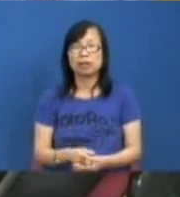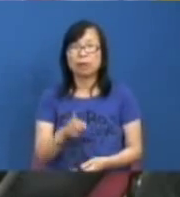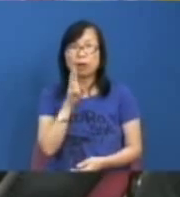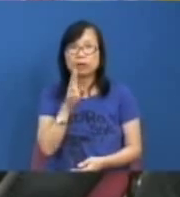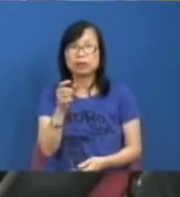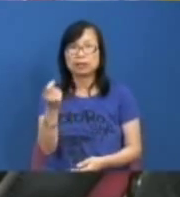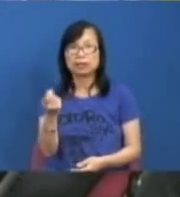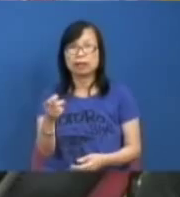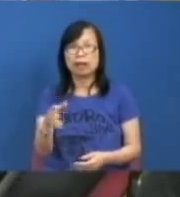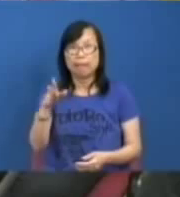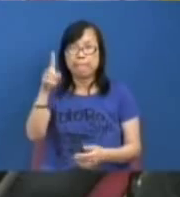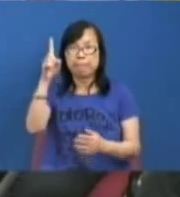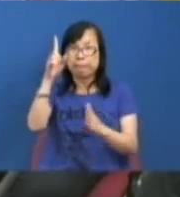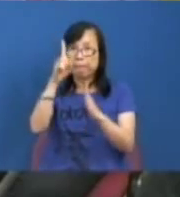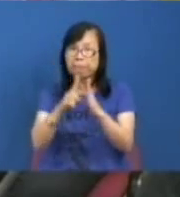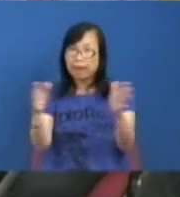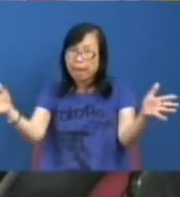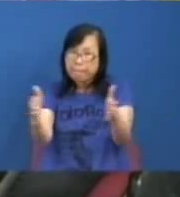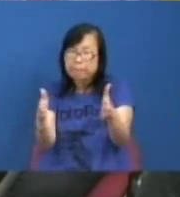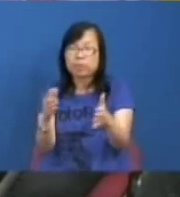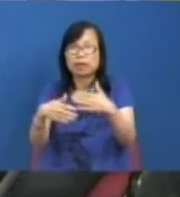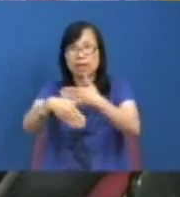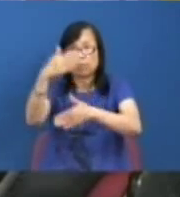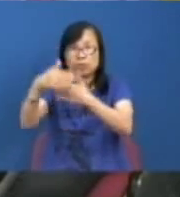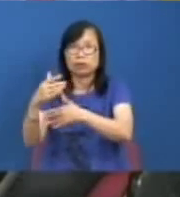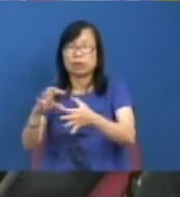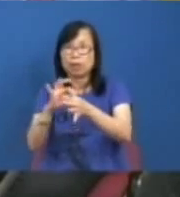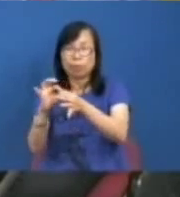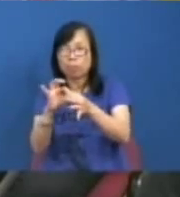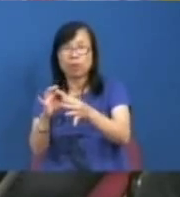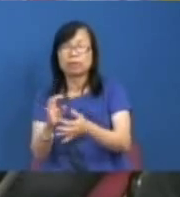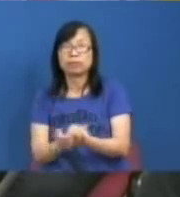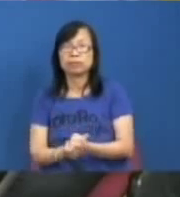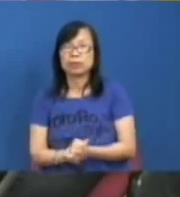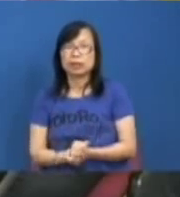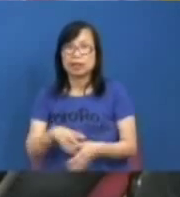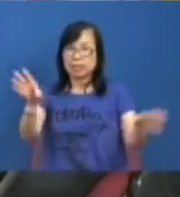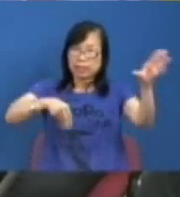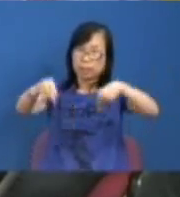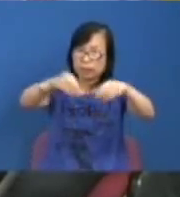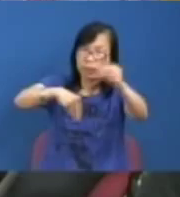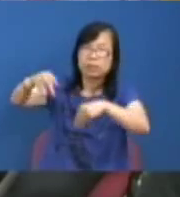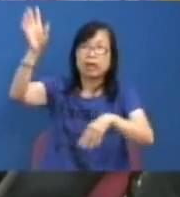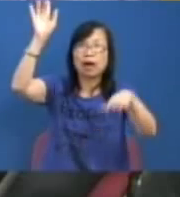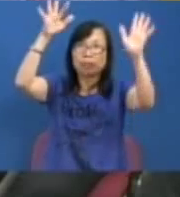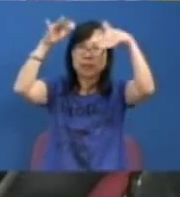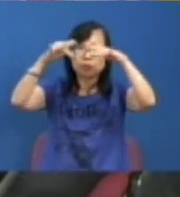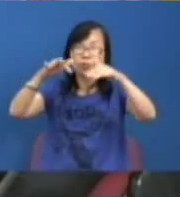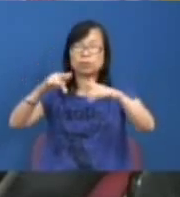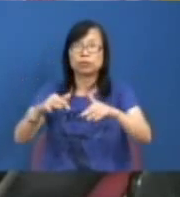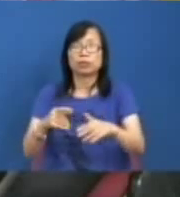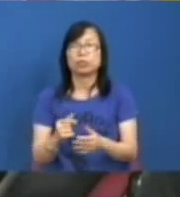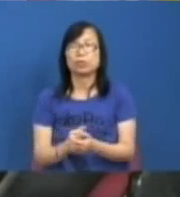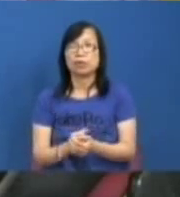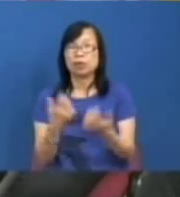低密度的樓宇，因為他們牽涉到個住戶和那個收集到的雨水的量會比較少